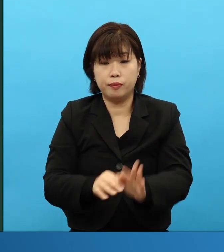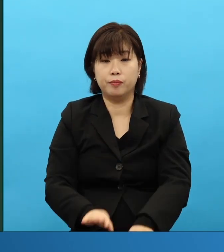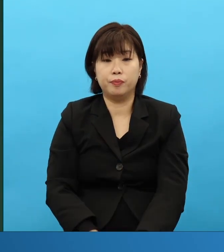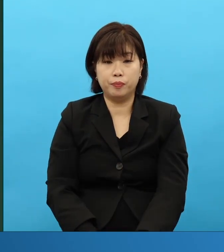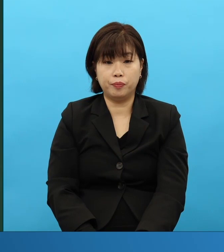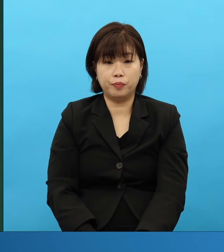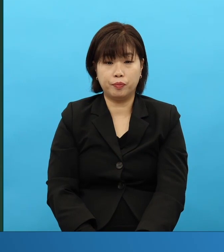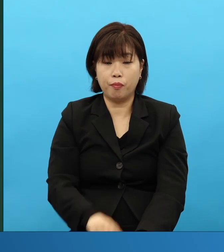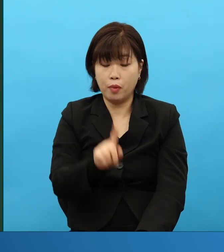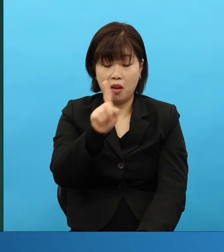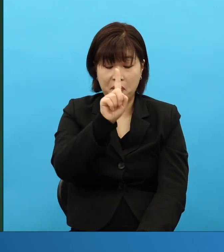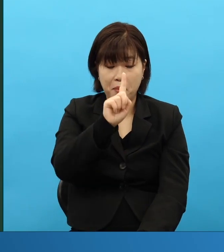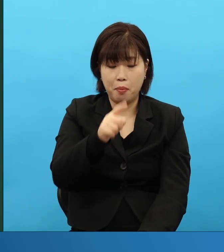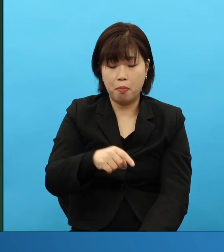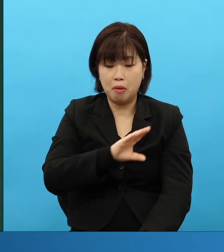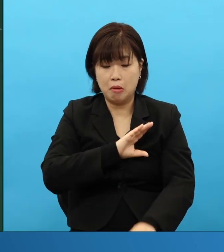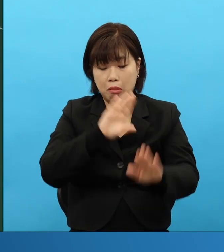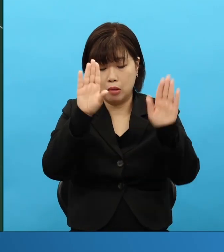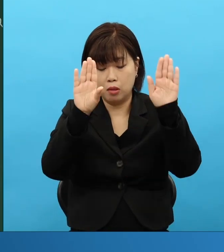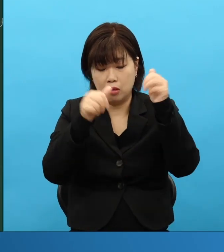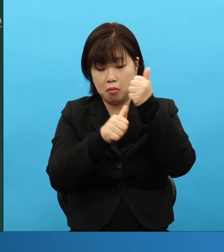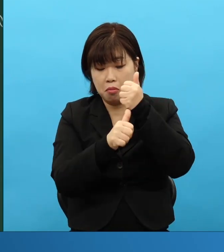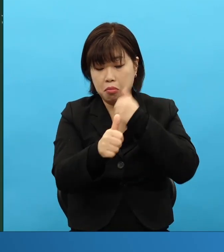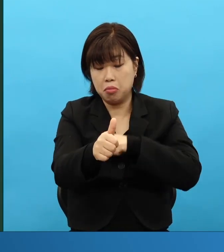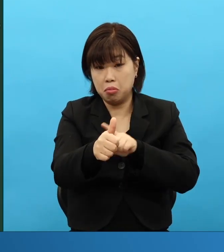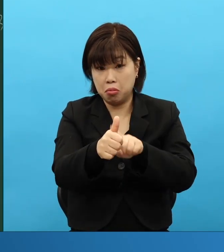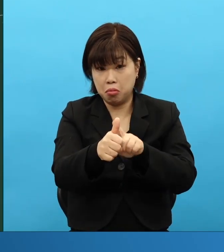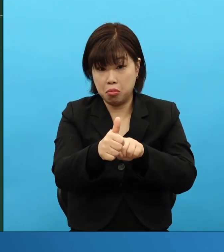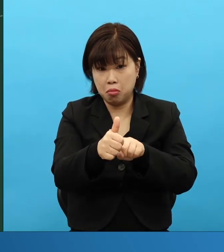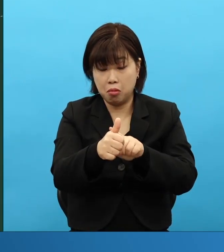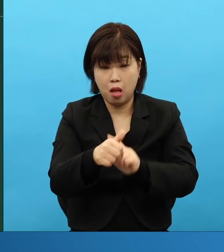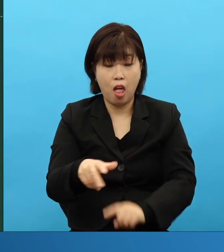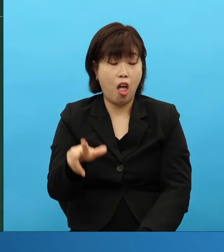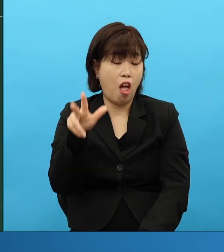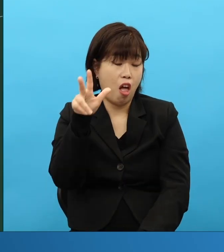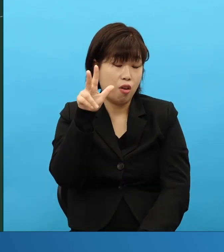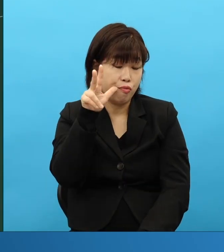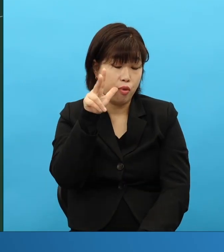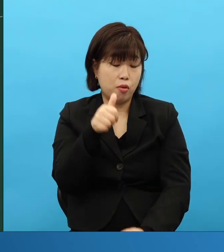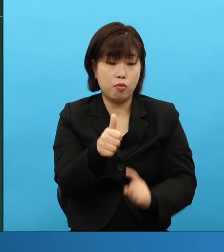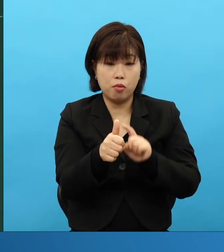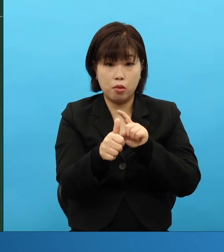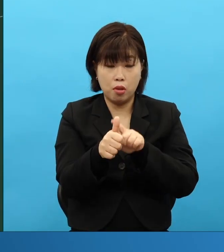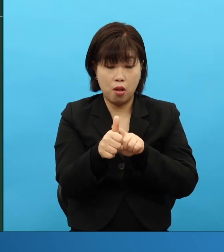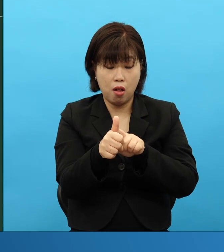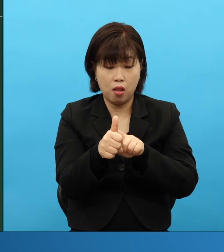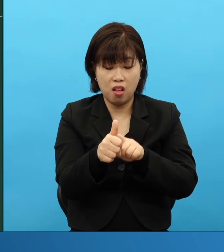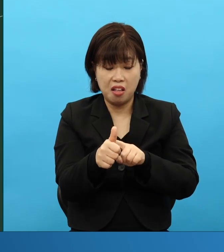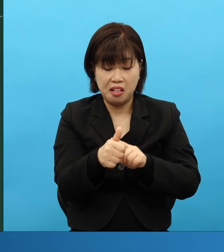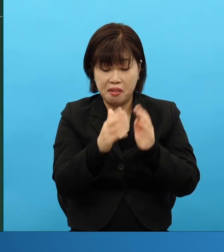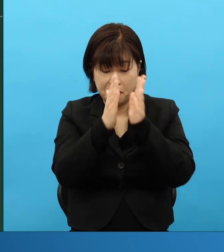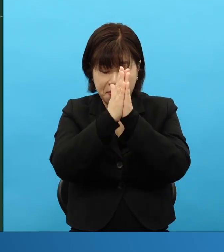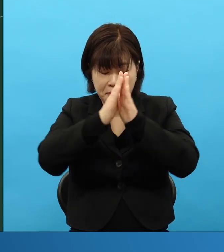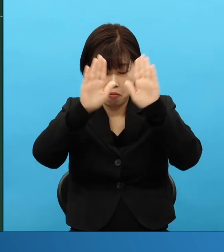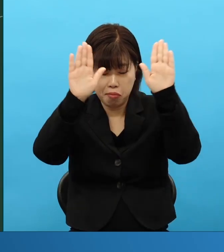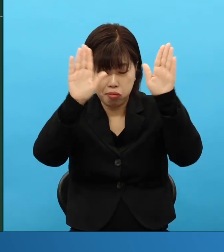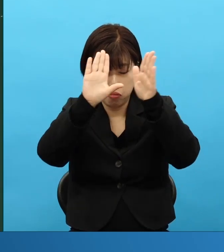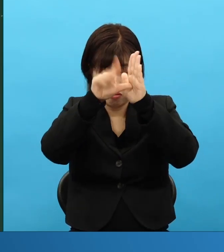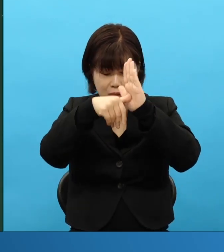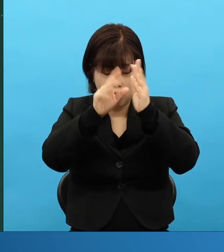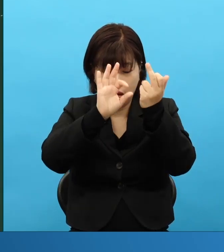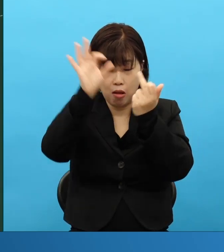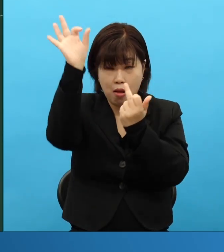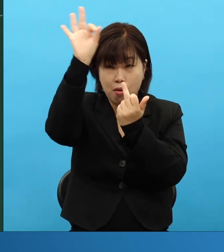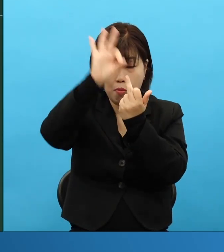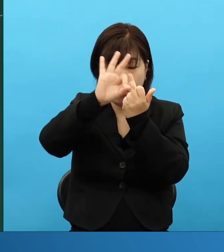전무후무한 응답을 주실 That 것이다. along your way, God will give you unprecedented, never repeated answers. 그래야만 세계복음을 Only 하니까. then can you do world evangelization.